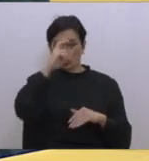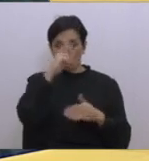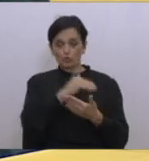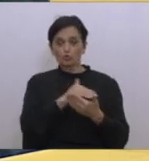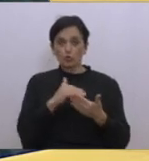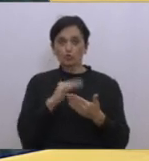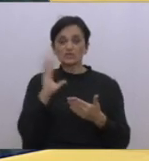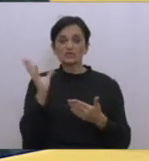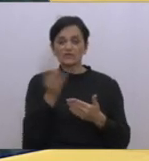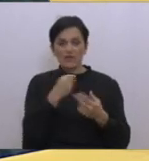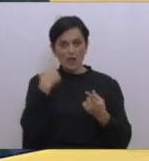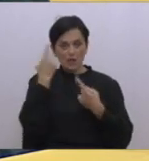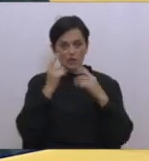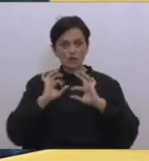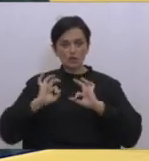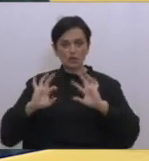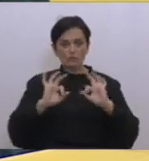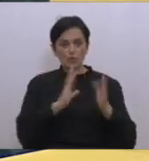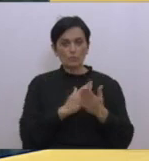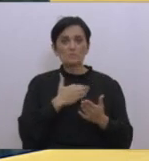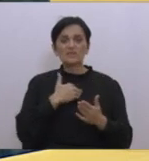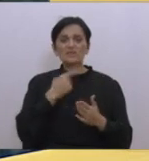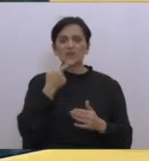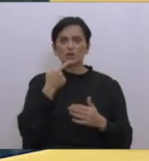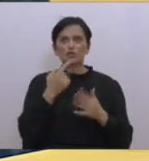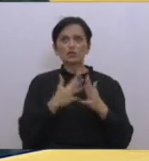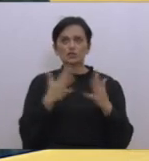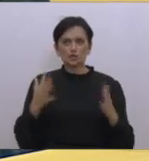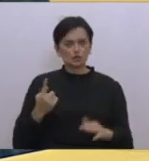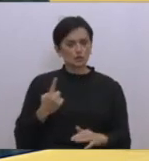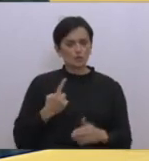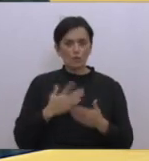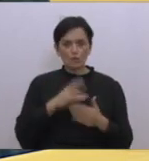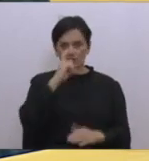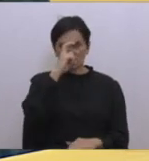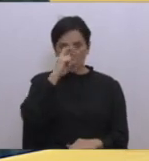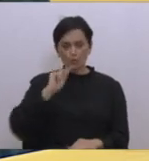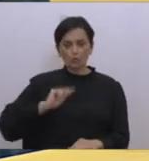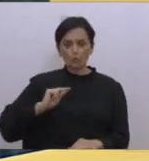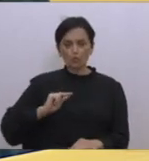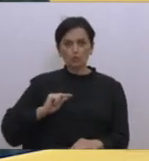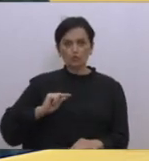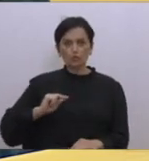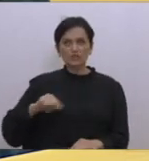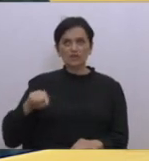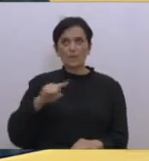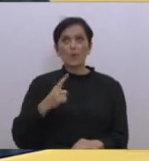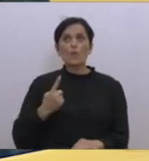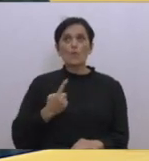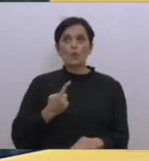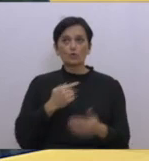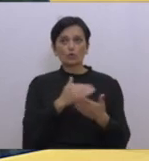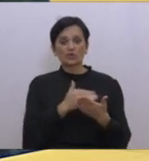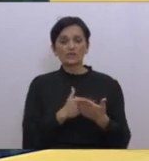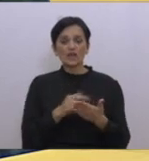დონეზე ყველა ინფორმირებული არის. მინდა გითხრათ, რომ ძალიან დიდი მოლოდინი აქვს სახელმწიფო უწყებებს და მოლოდინის რეჟიმში